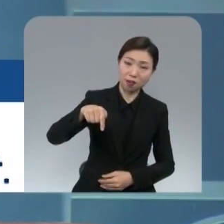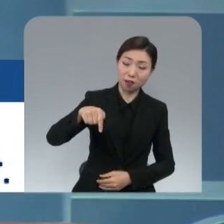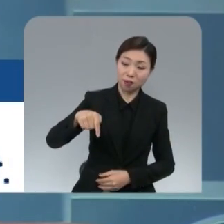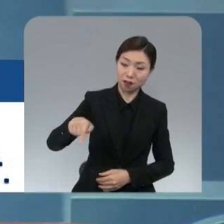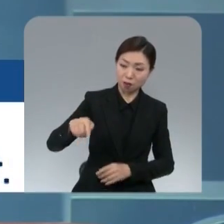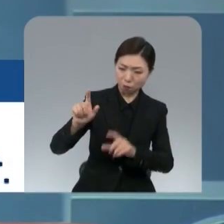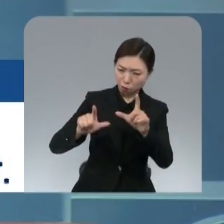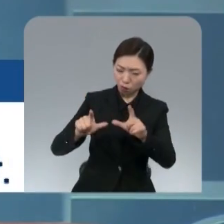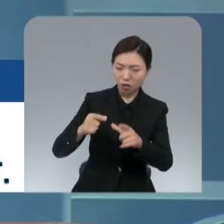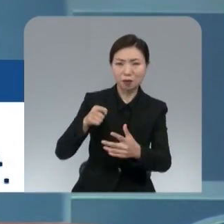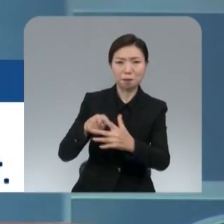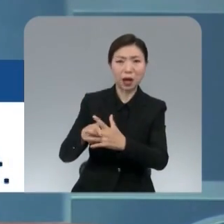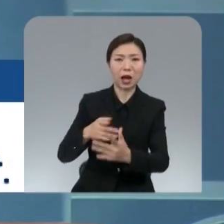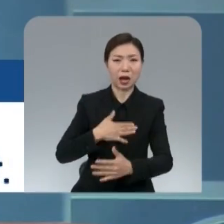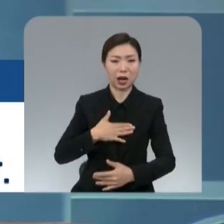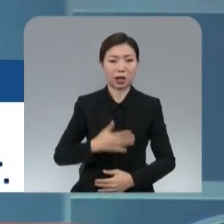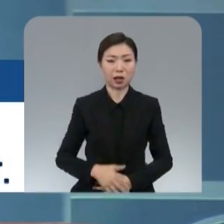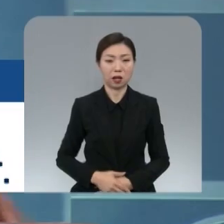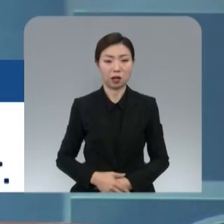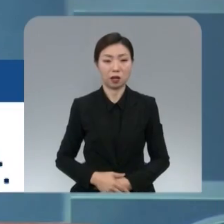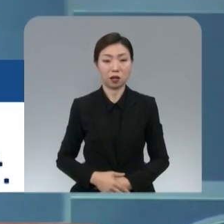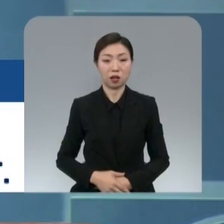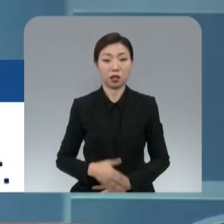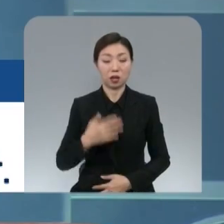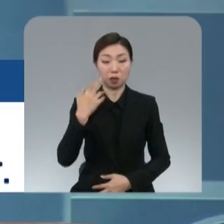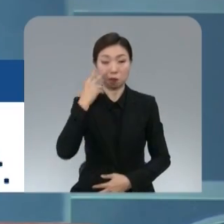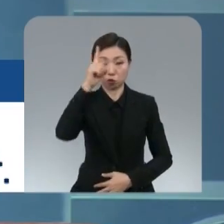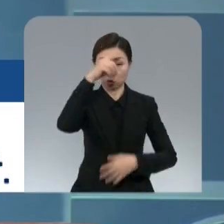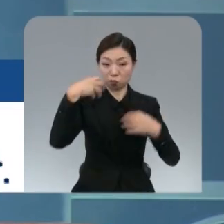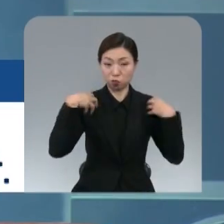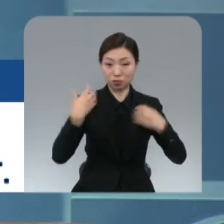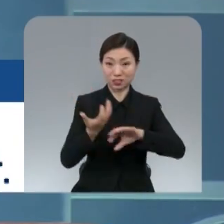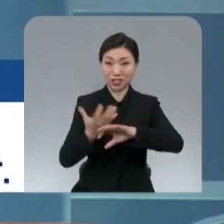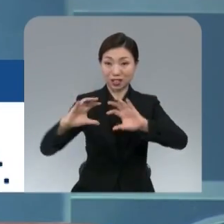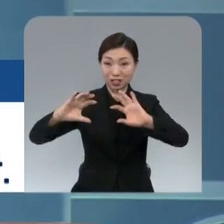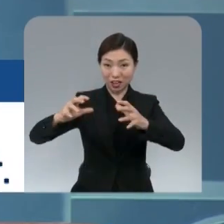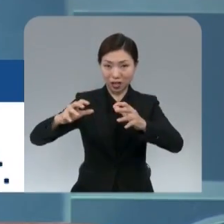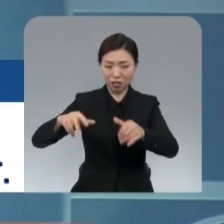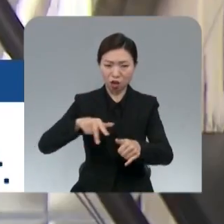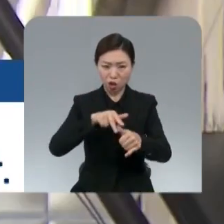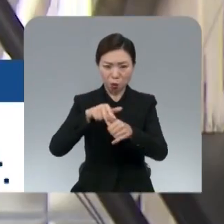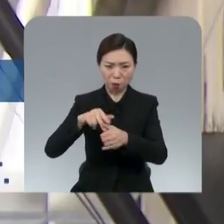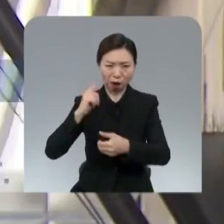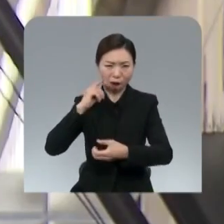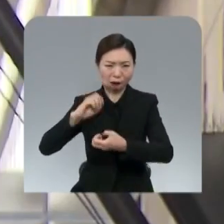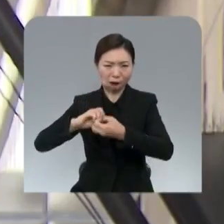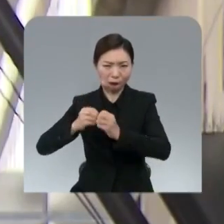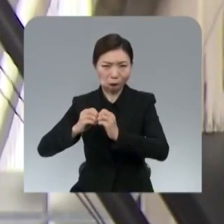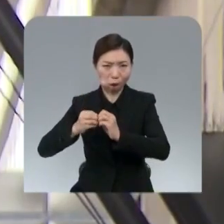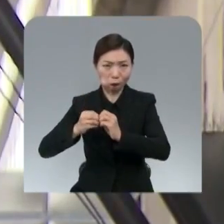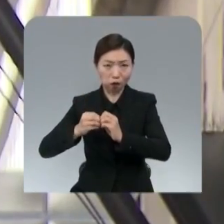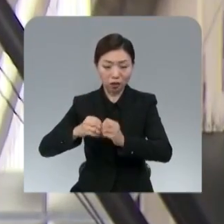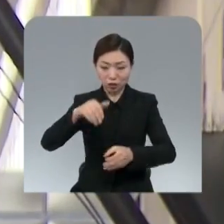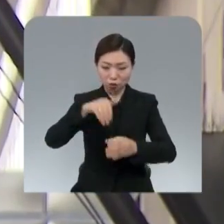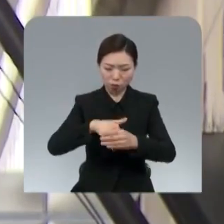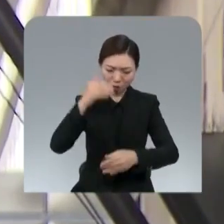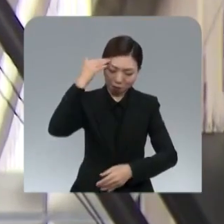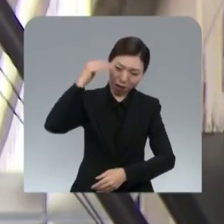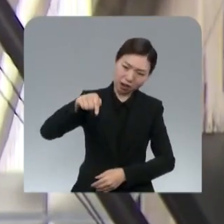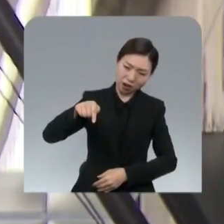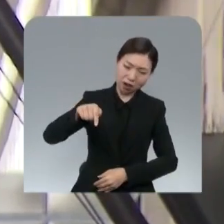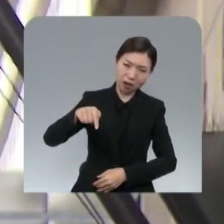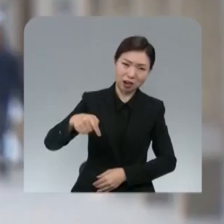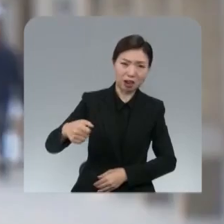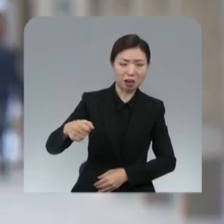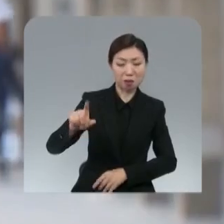has been focused on identifying and exposing foreign influence efforts and information operations. 이번에 적발된 가짜